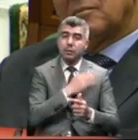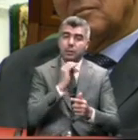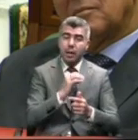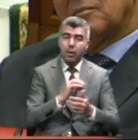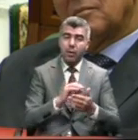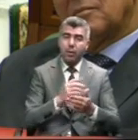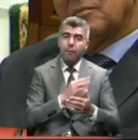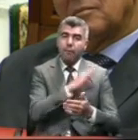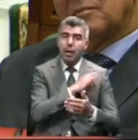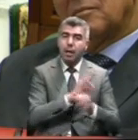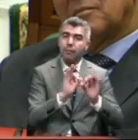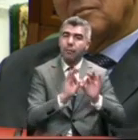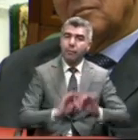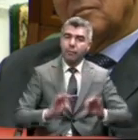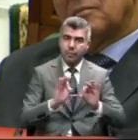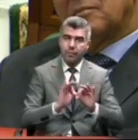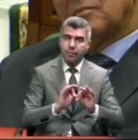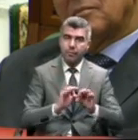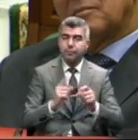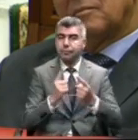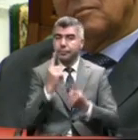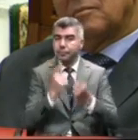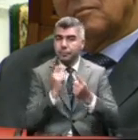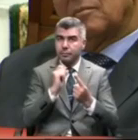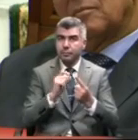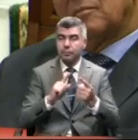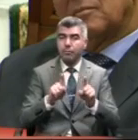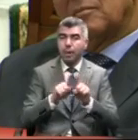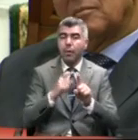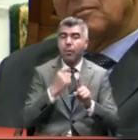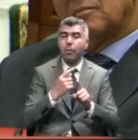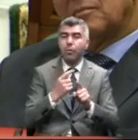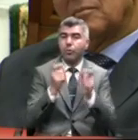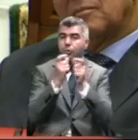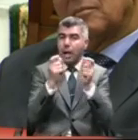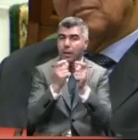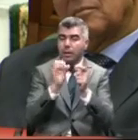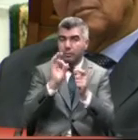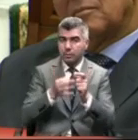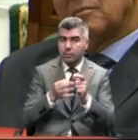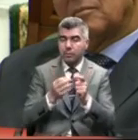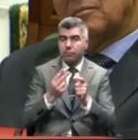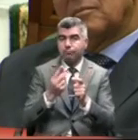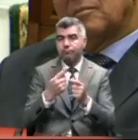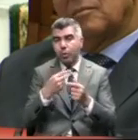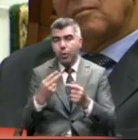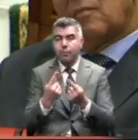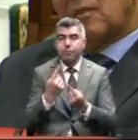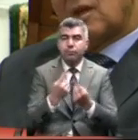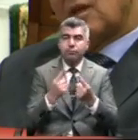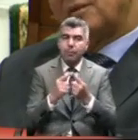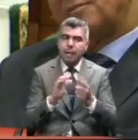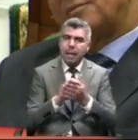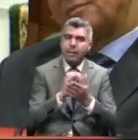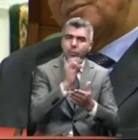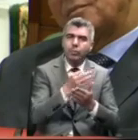دون فوائد هذه الهوامش اللي تنتكلمو عليها واش ماشي ربما على حساب المقاوله هذا ماشي مشكل راه داخل في اطار التضامن الوطني